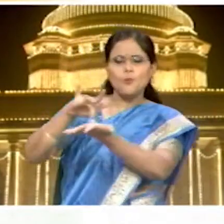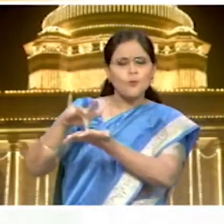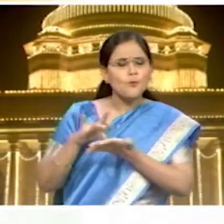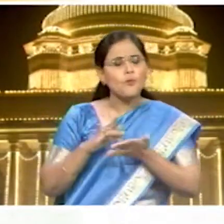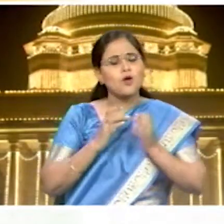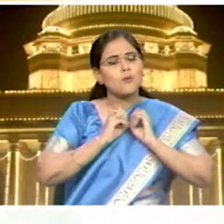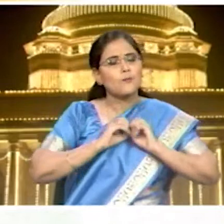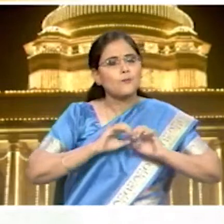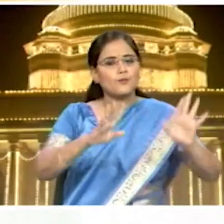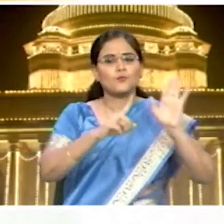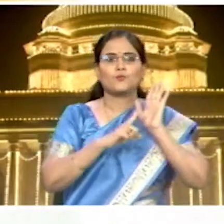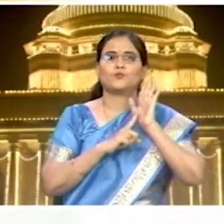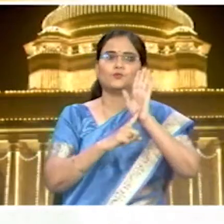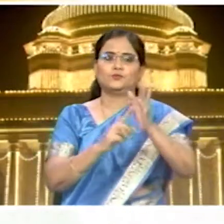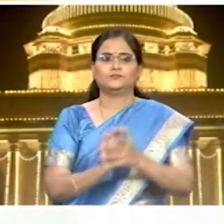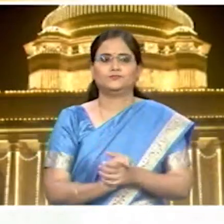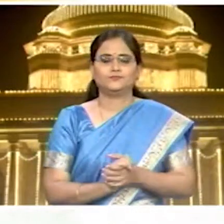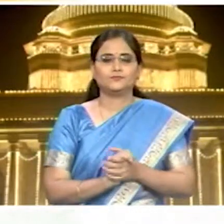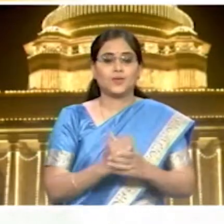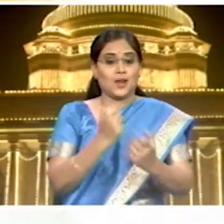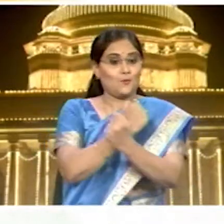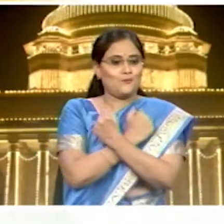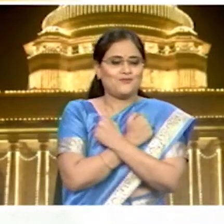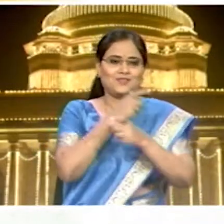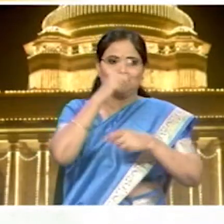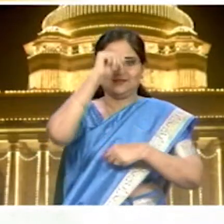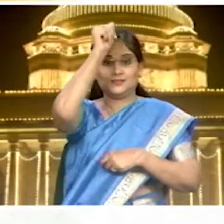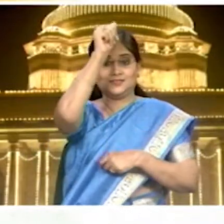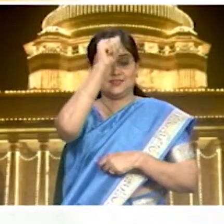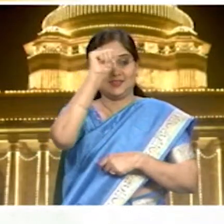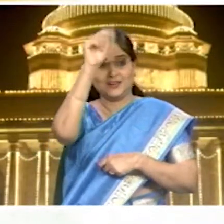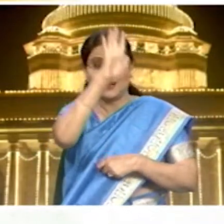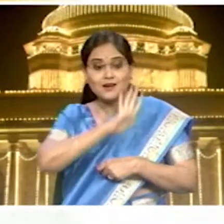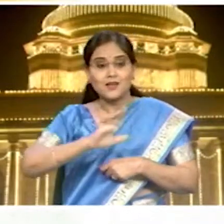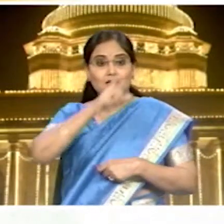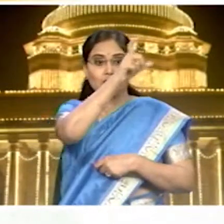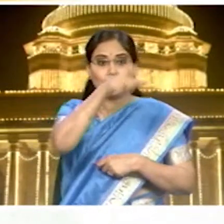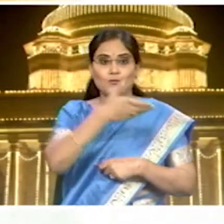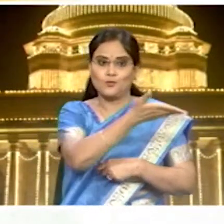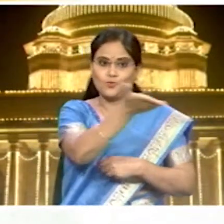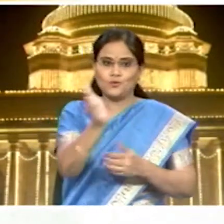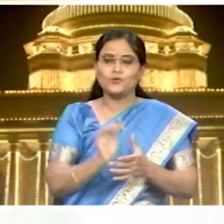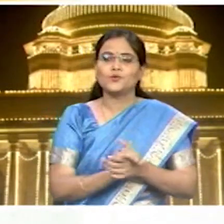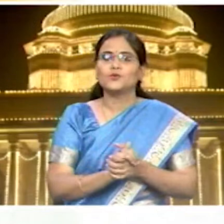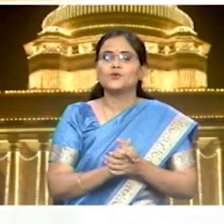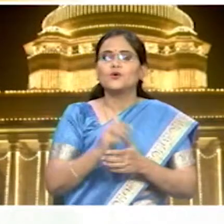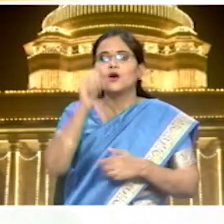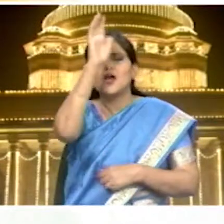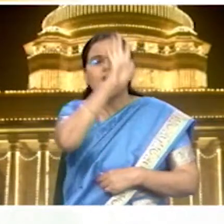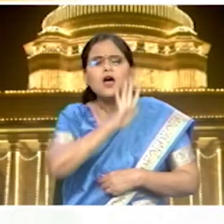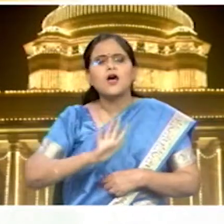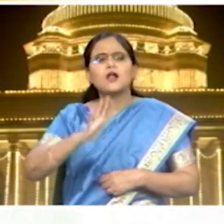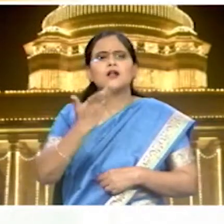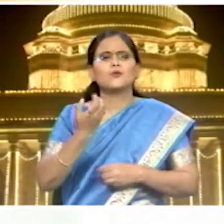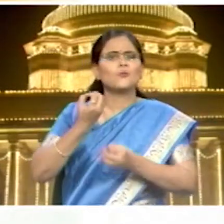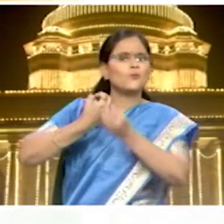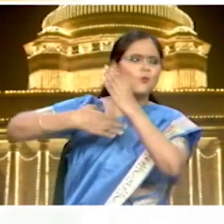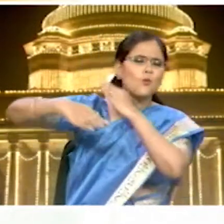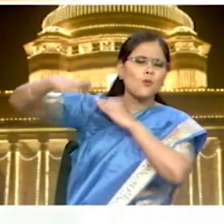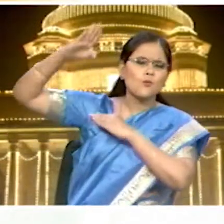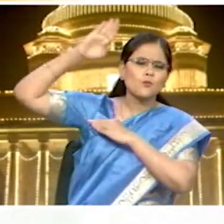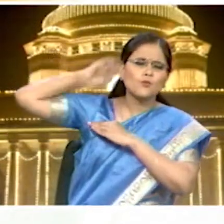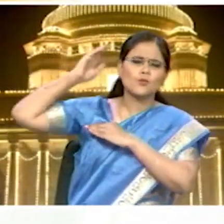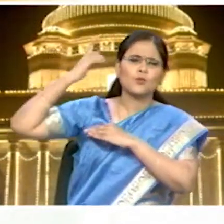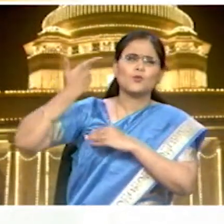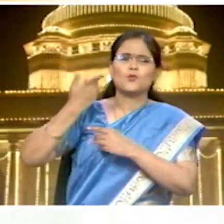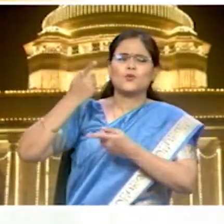है। प्यारे देशवासियों, एक राष्ट्र के लिए, विशेष रूप से भारत जैसे प्राचीन देश के लंबे इतिहास